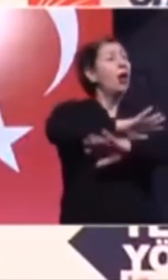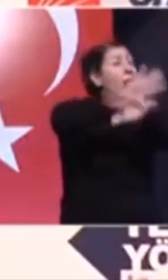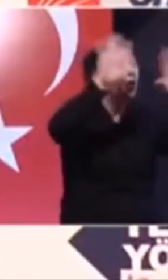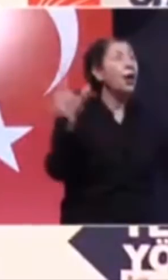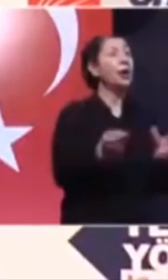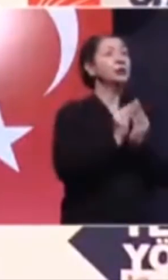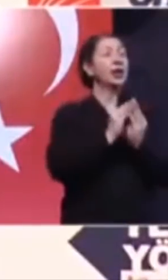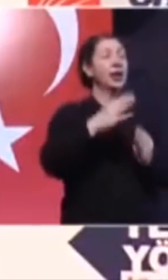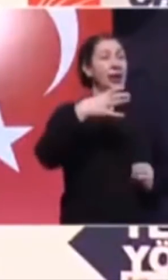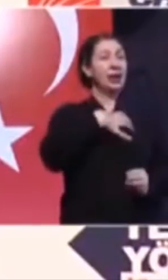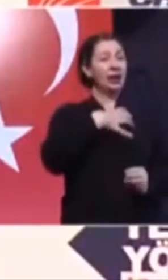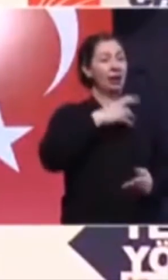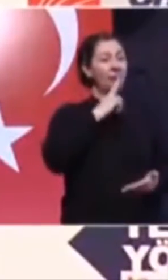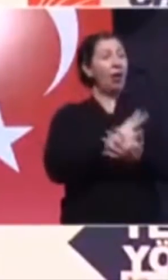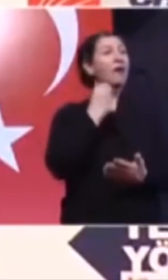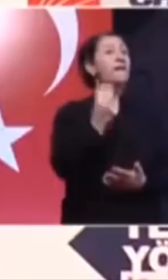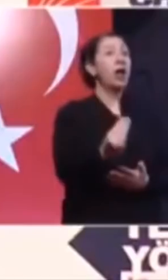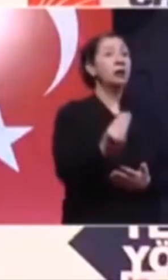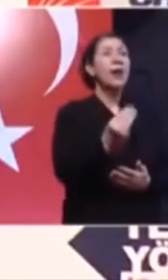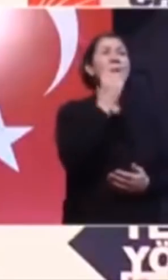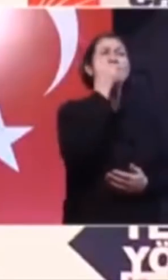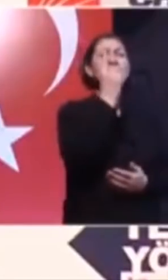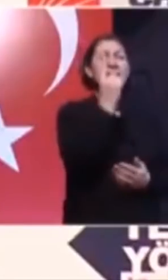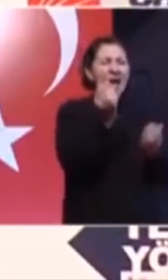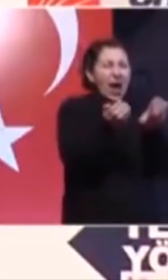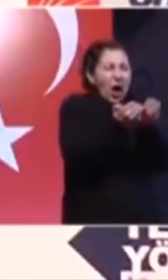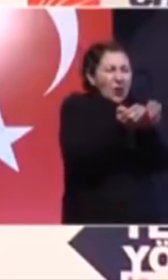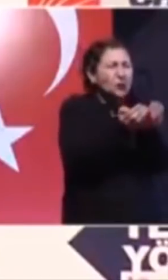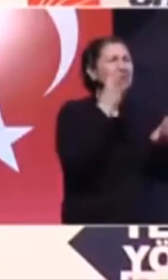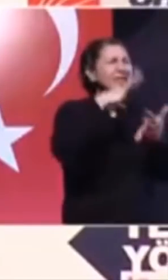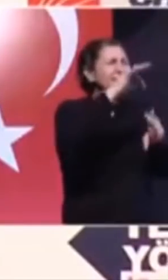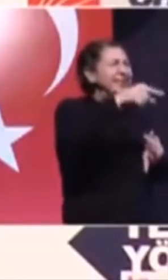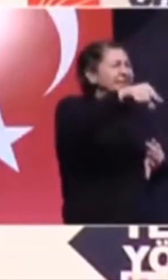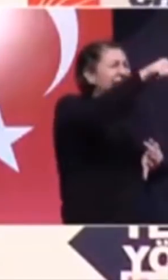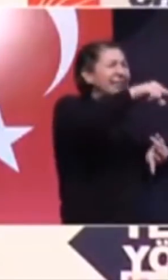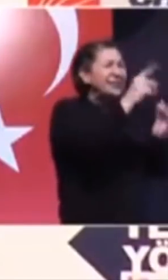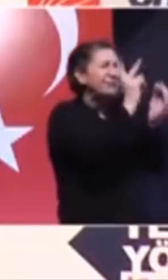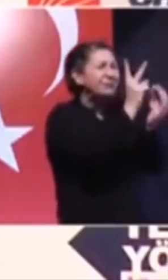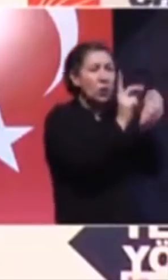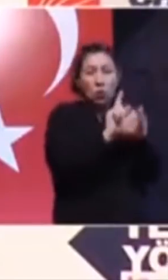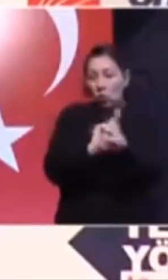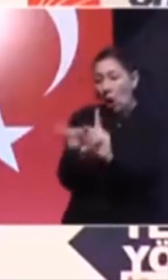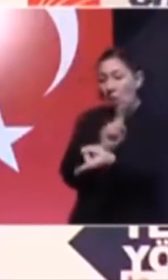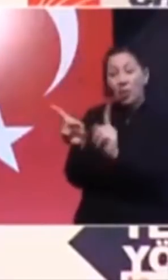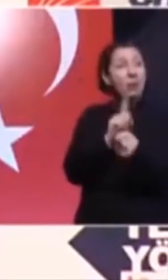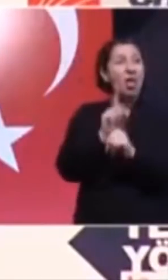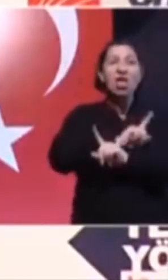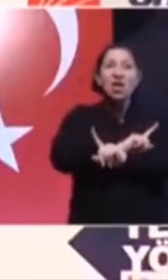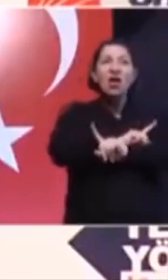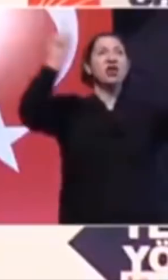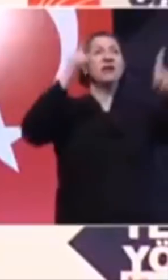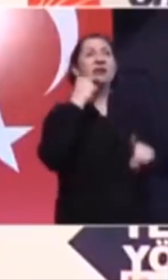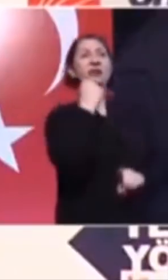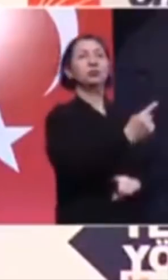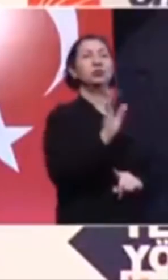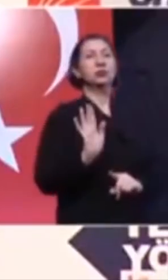şeyi kendileri karar veren bir avuç insan tarafından yönetilmeyi